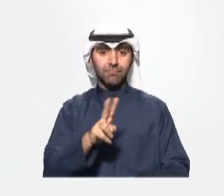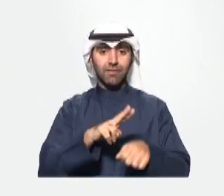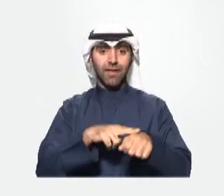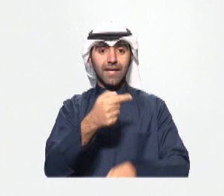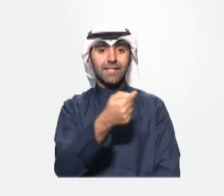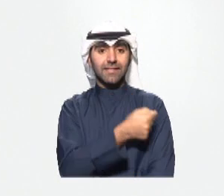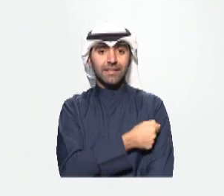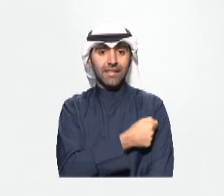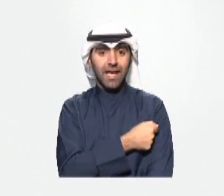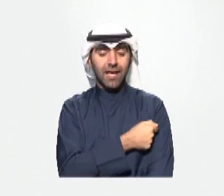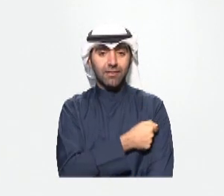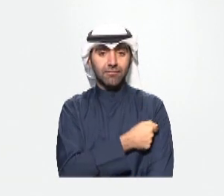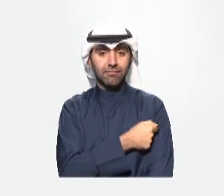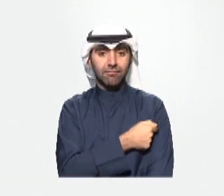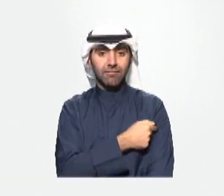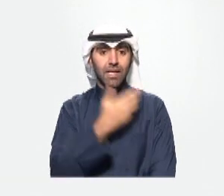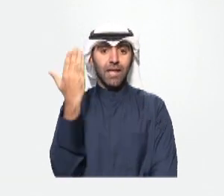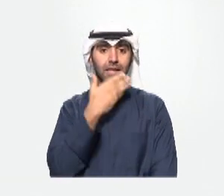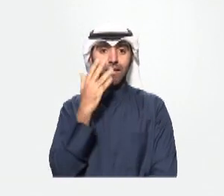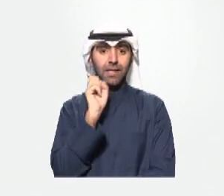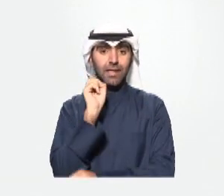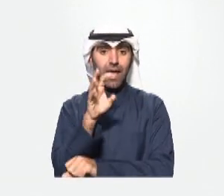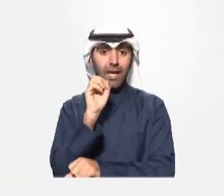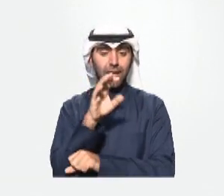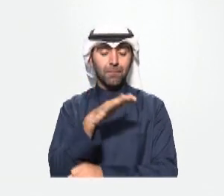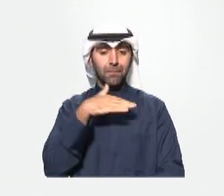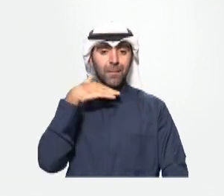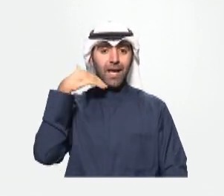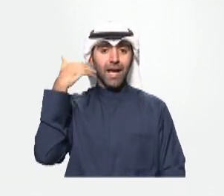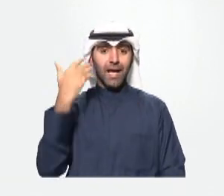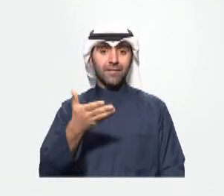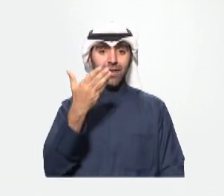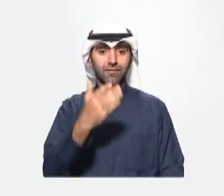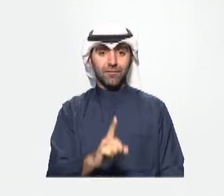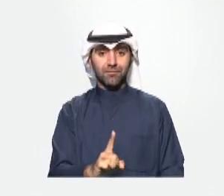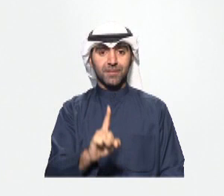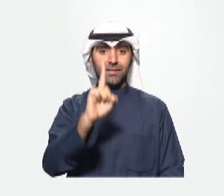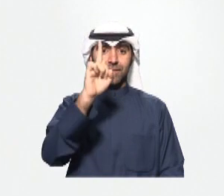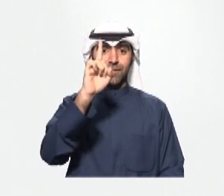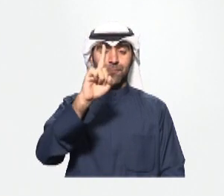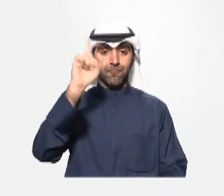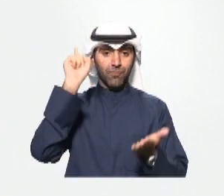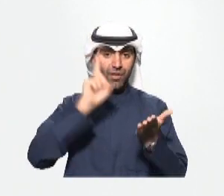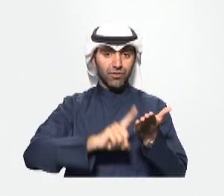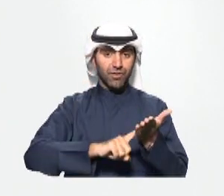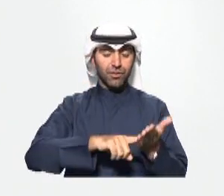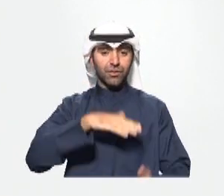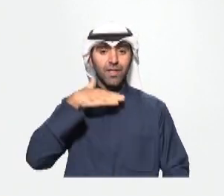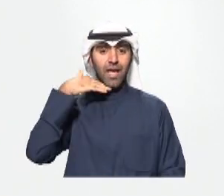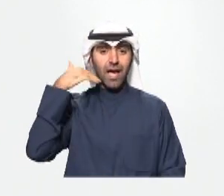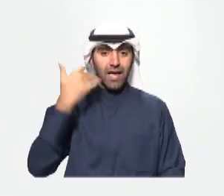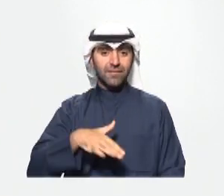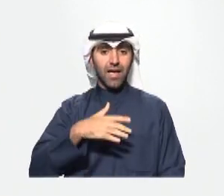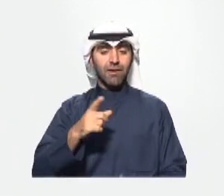التعليمي والجانب الاجتماعي. إلا وأن أغلى الخسائر التي واجهها